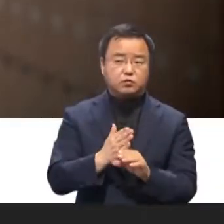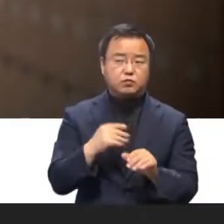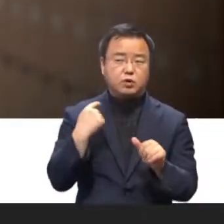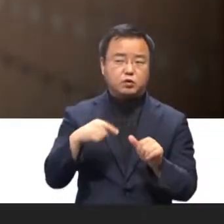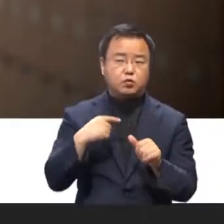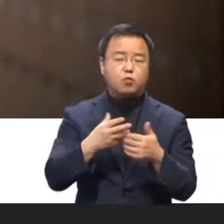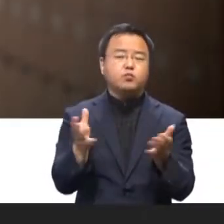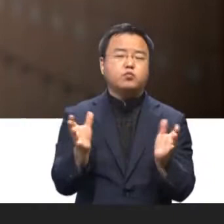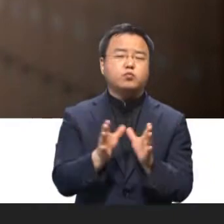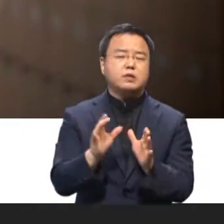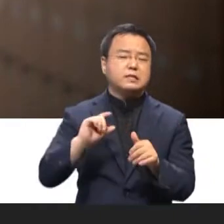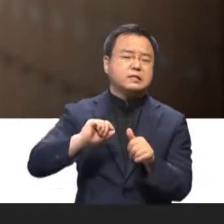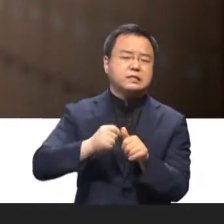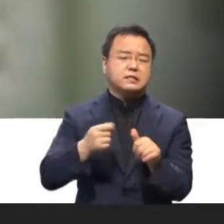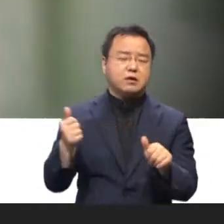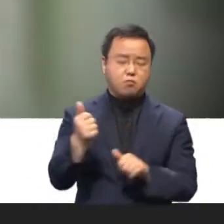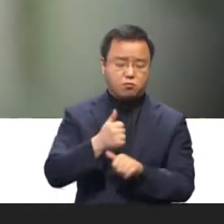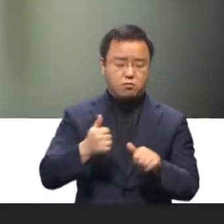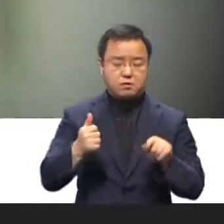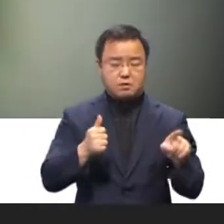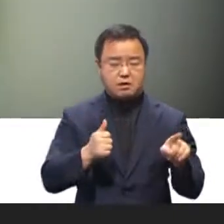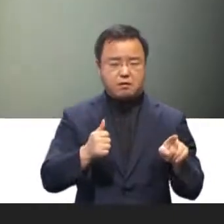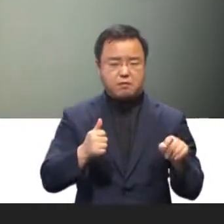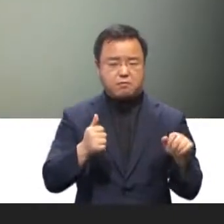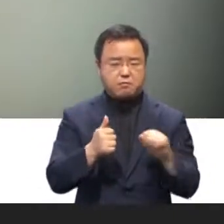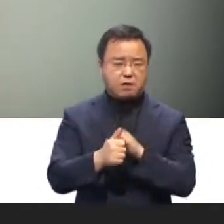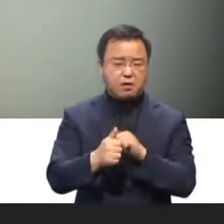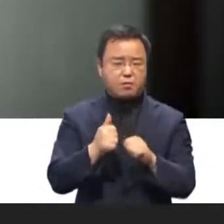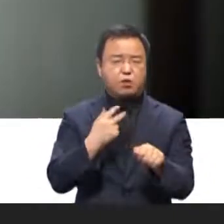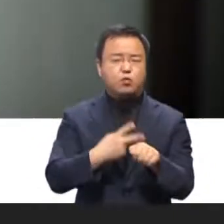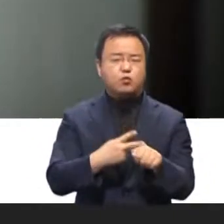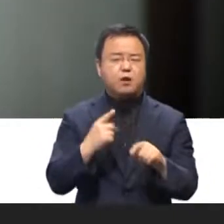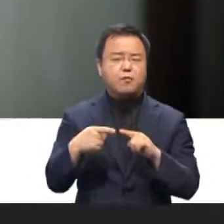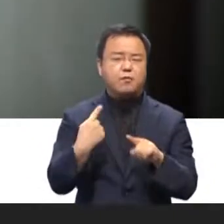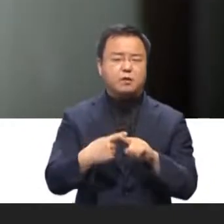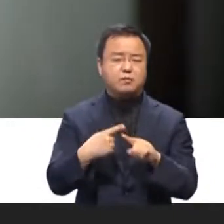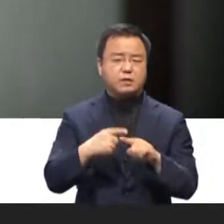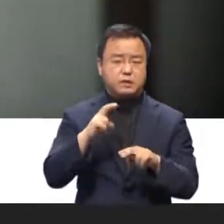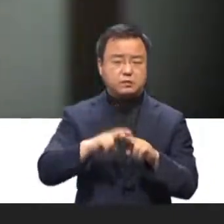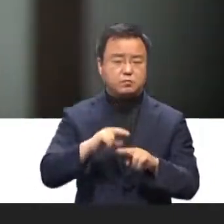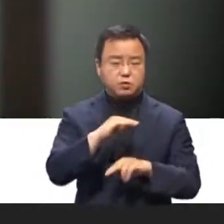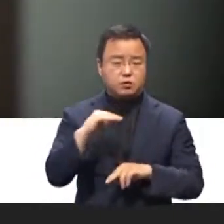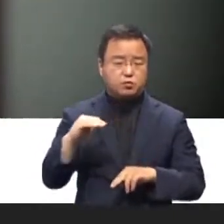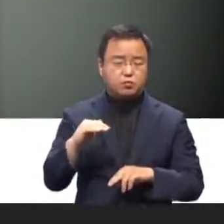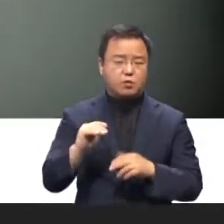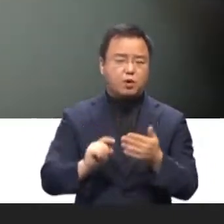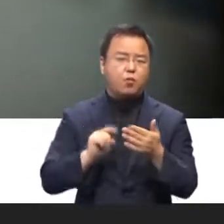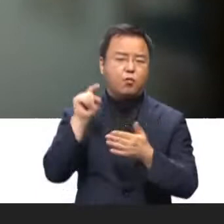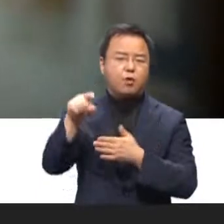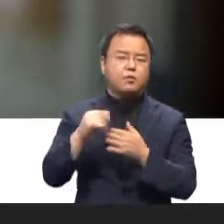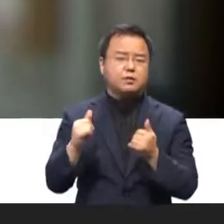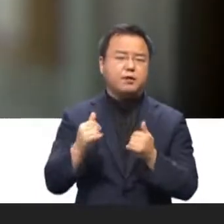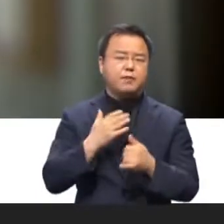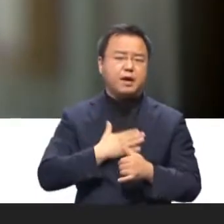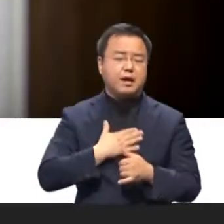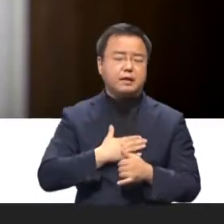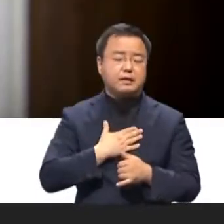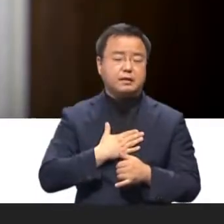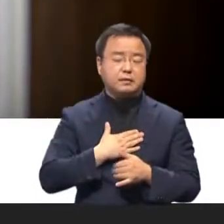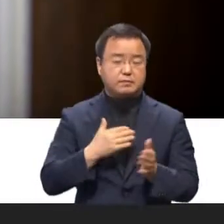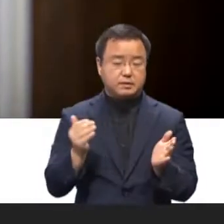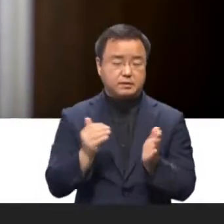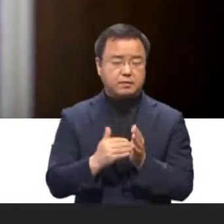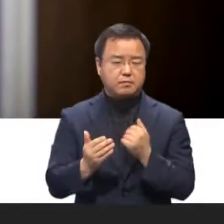징계위 원들이 가해 교수들과 비슷한 지위에 있고 외부인 사실도 알고 지내는 사이인 경과 많아 제대로 된